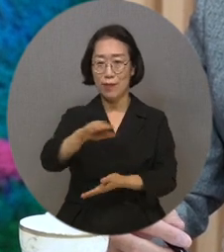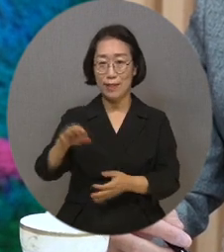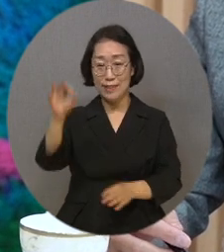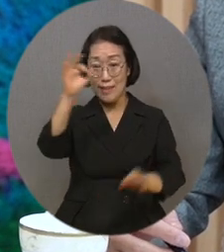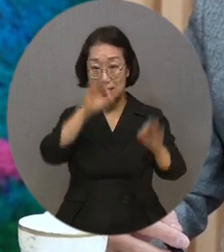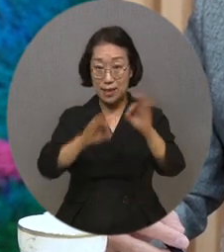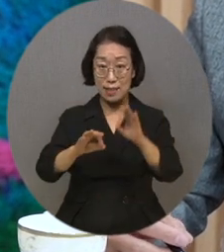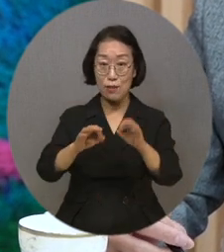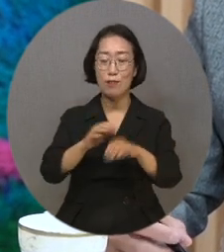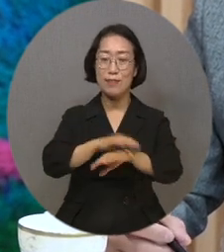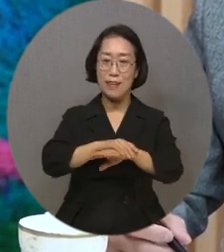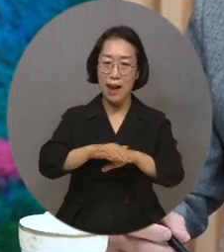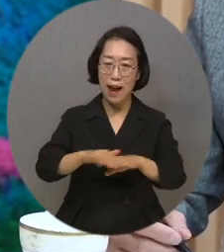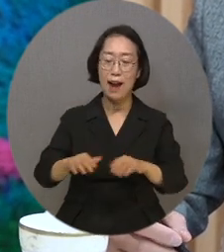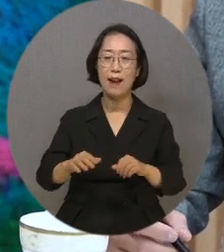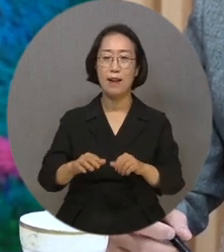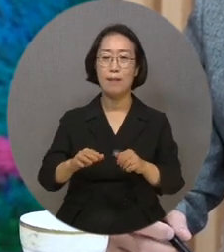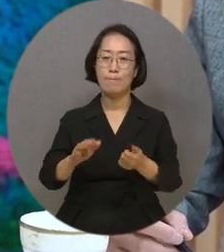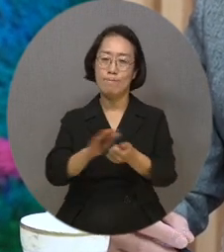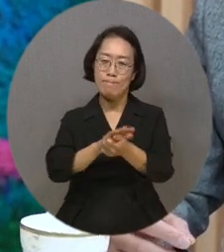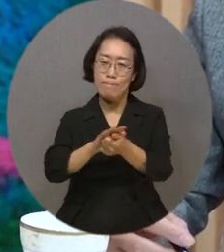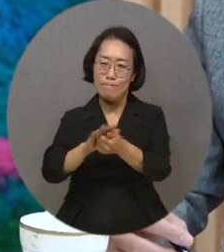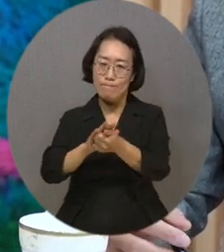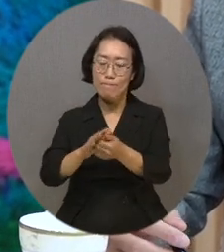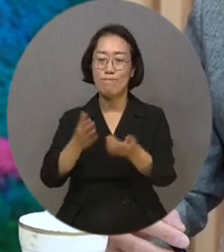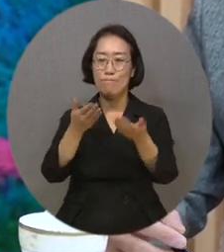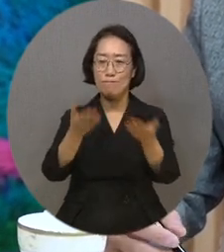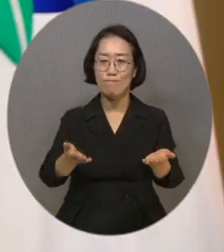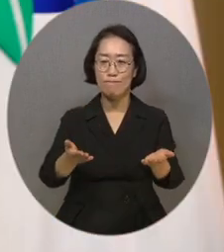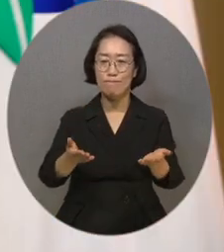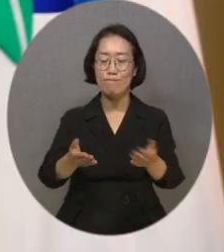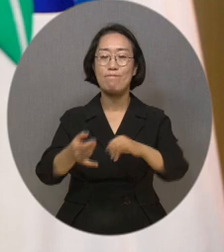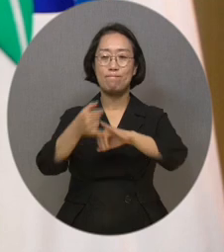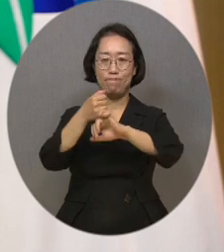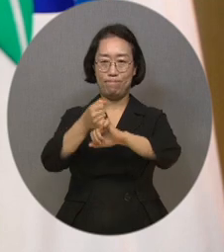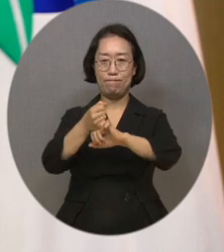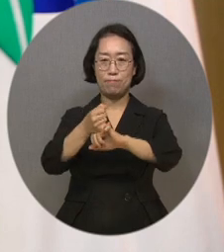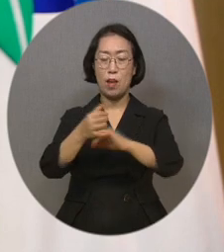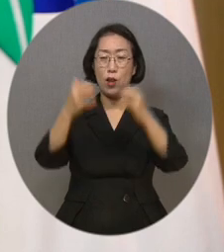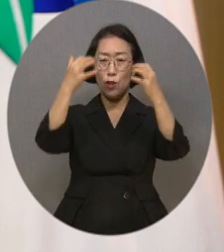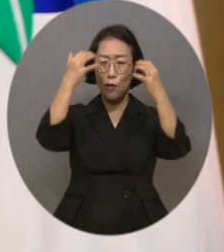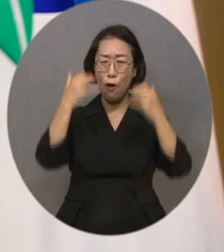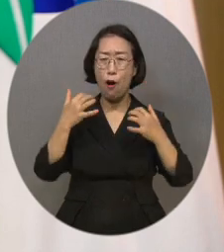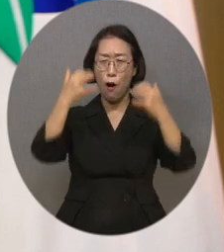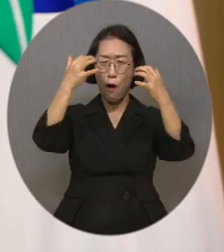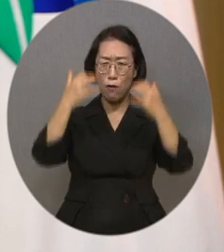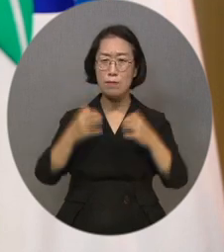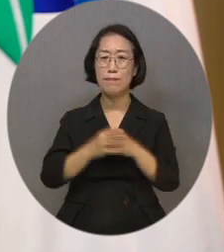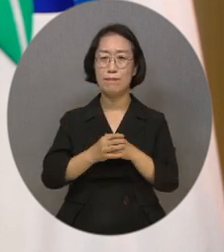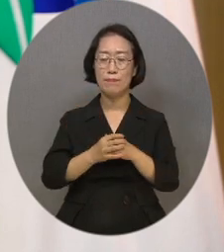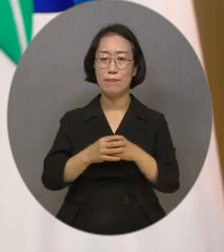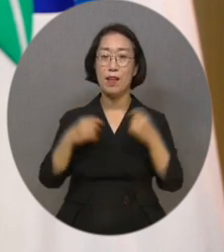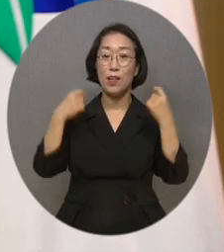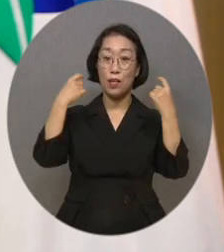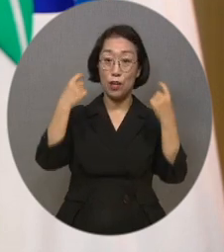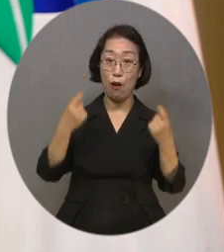찾아서 잘 보충해 나가도록 하겠습니다. 특히 여름철에는 이 바캉스